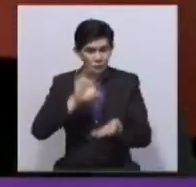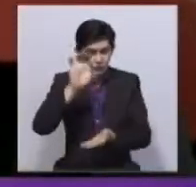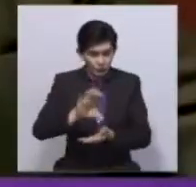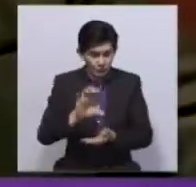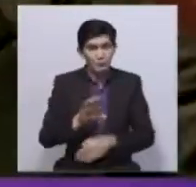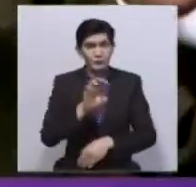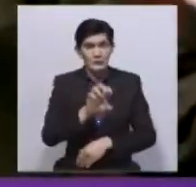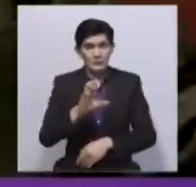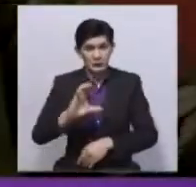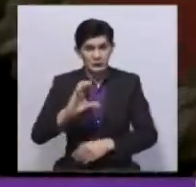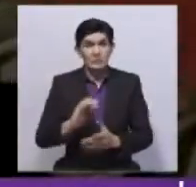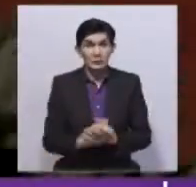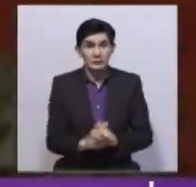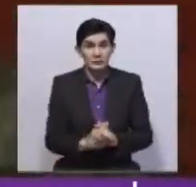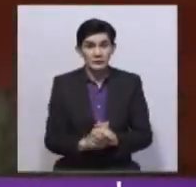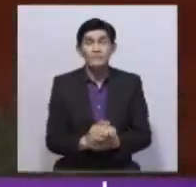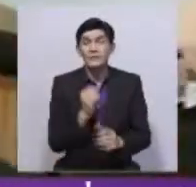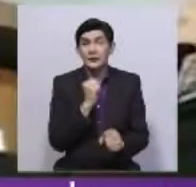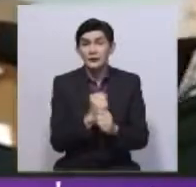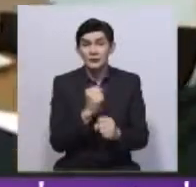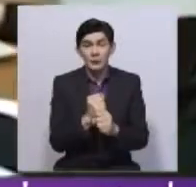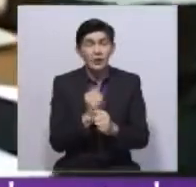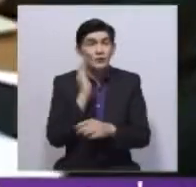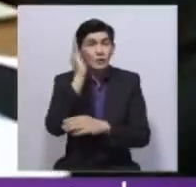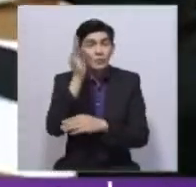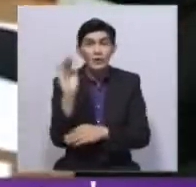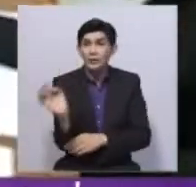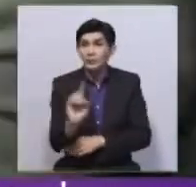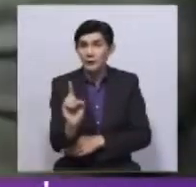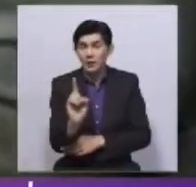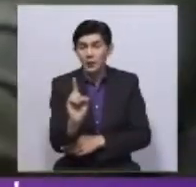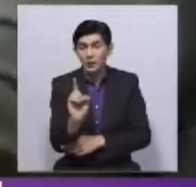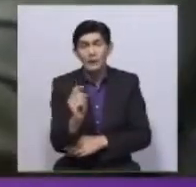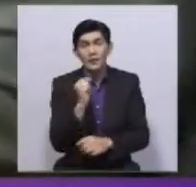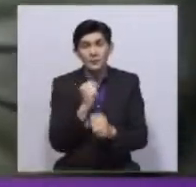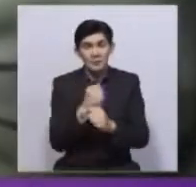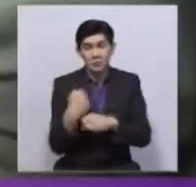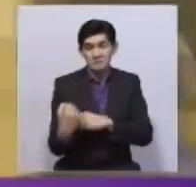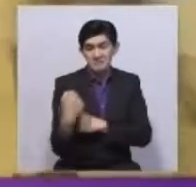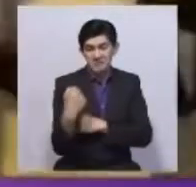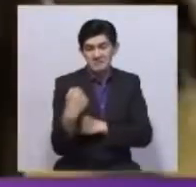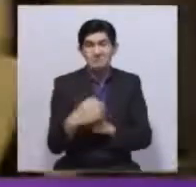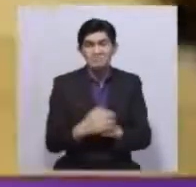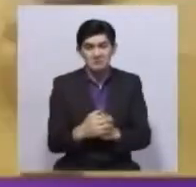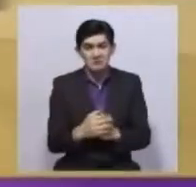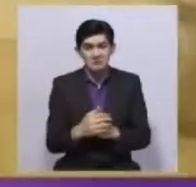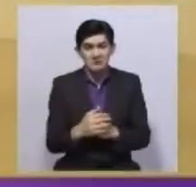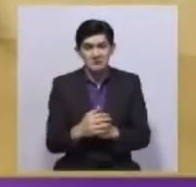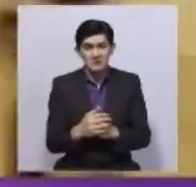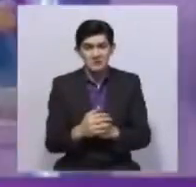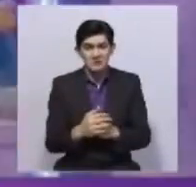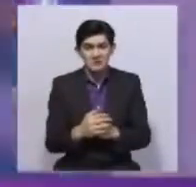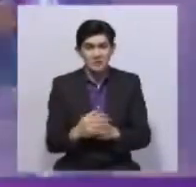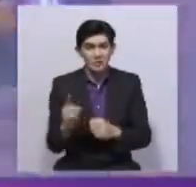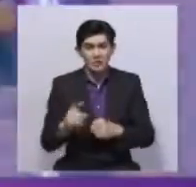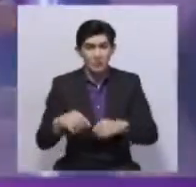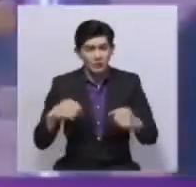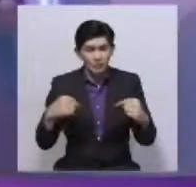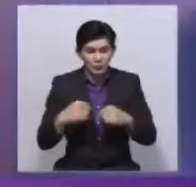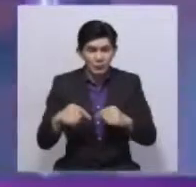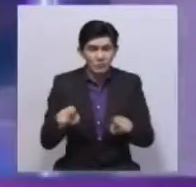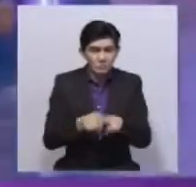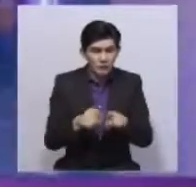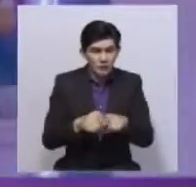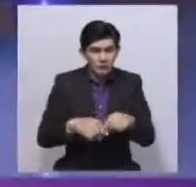ใน EEC โดยการทำงานต่อจากนี้จะดำเนินการอย่างเข้มข้นโดยเฉพาะการจัดรถโชว์ชัก